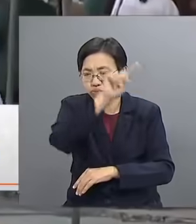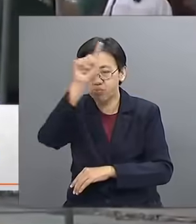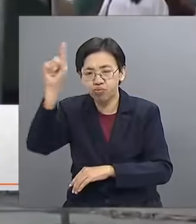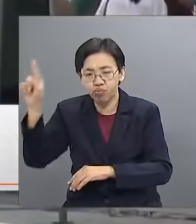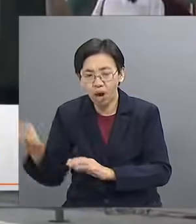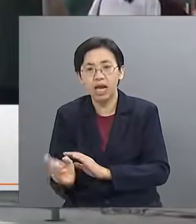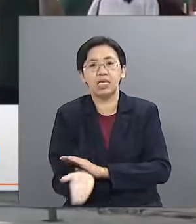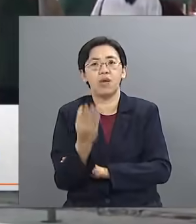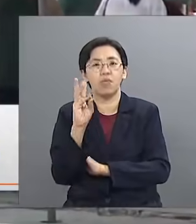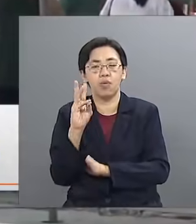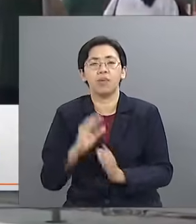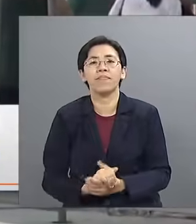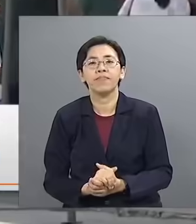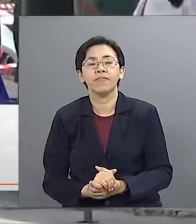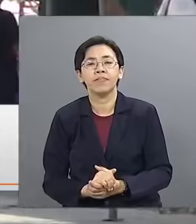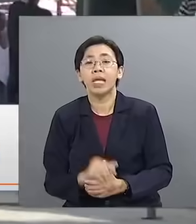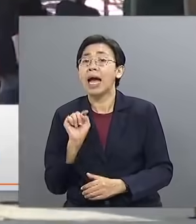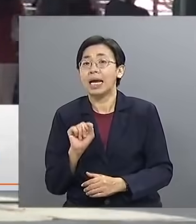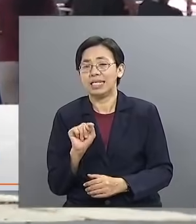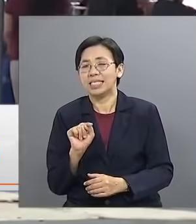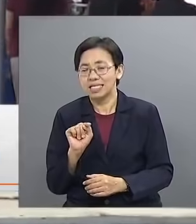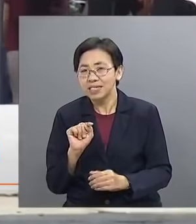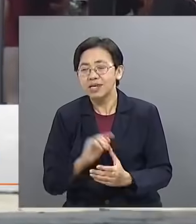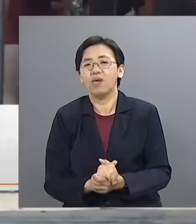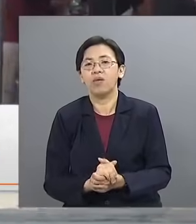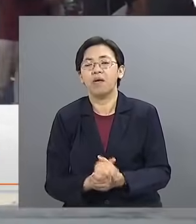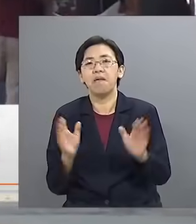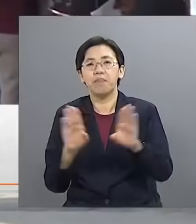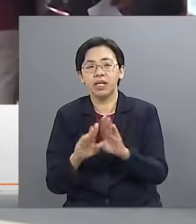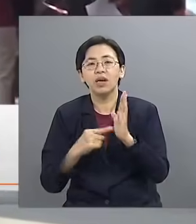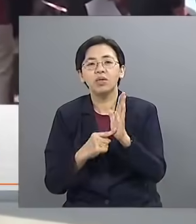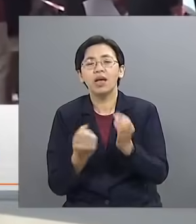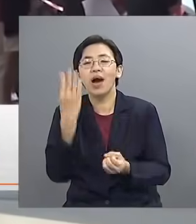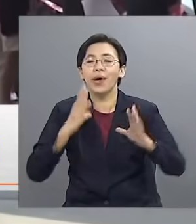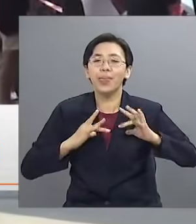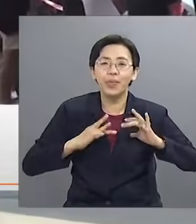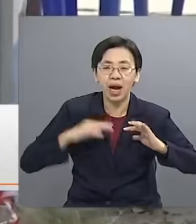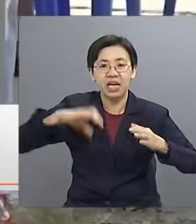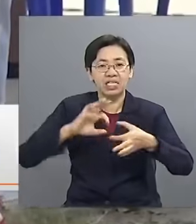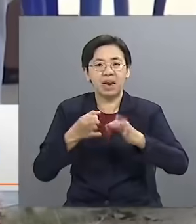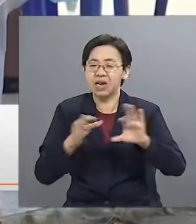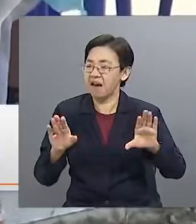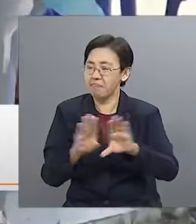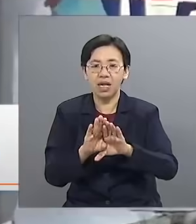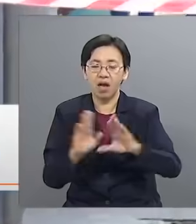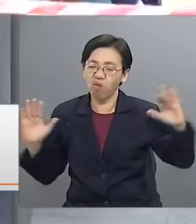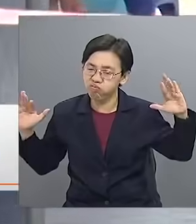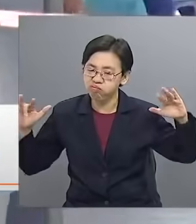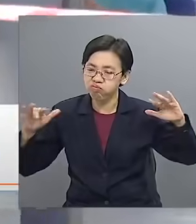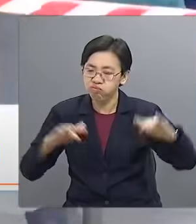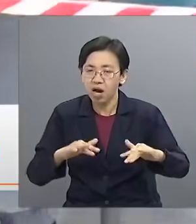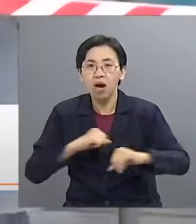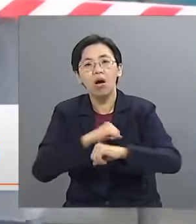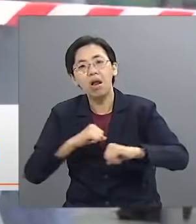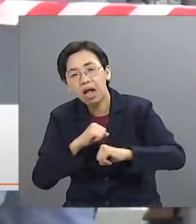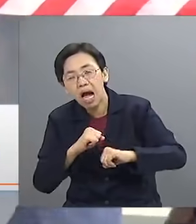อันนี้คือในส่วนที่มีการปิดนะอย่างสวนสาธารณะสนามกีฬานี่คือไม่ให้ใช้ไม่ให้มีการรวมตัวกันนะคะ